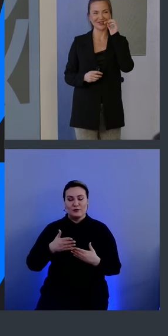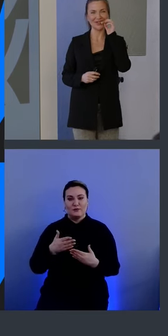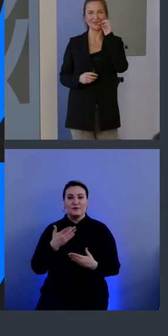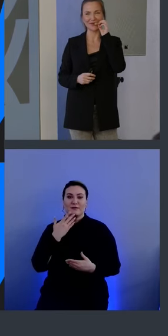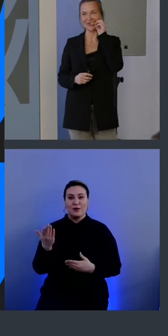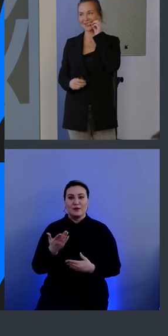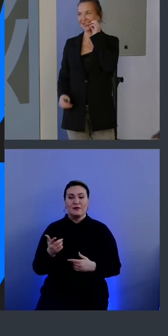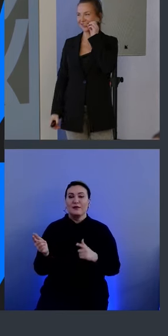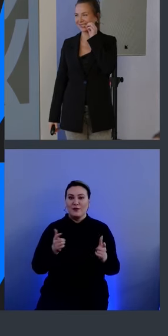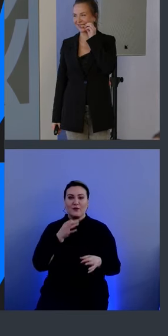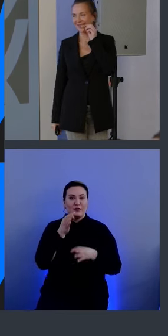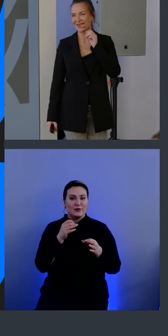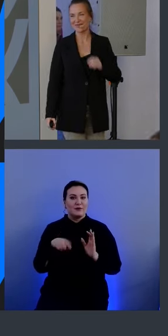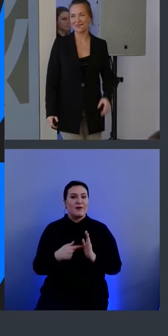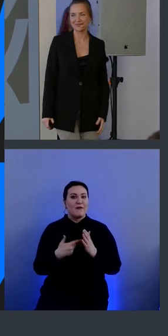готова отвечать на вопросы.